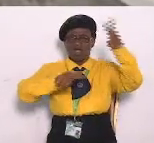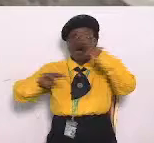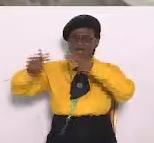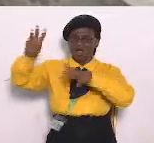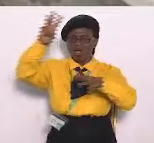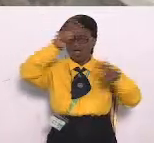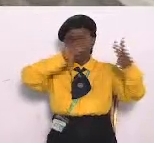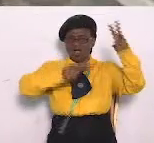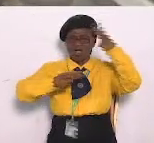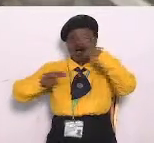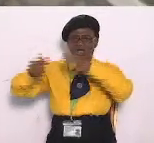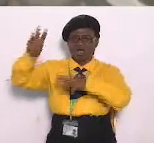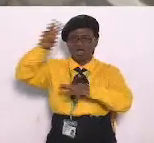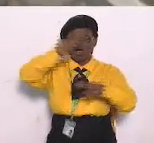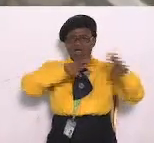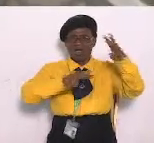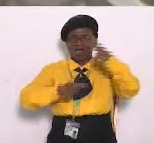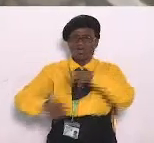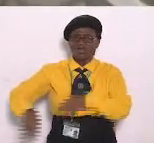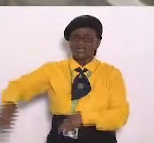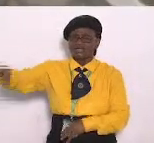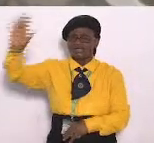guerre sa